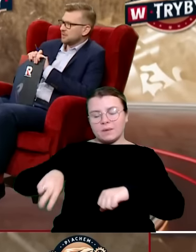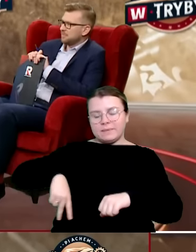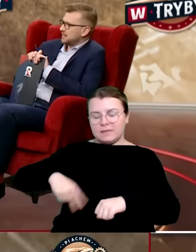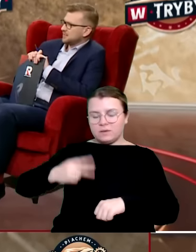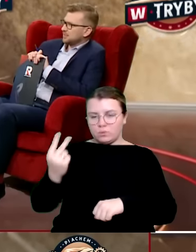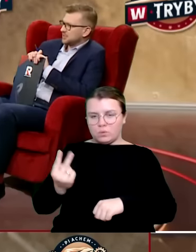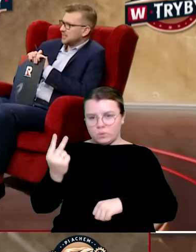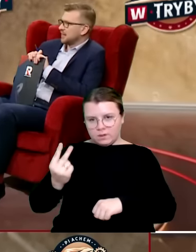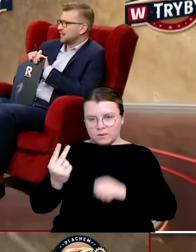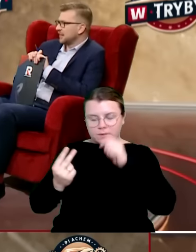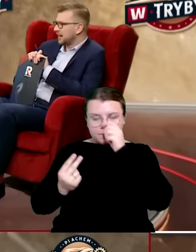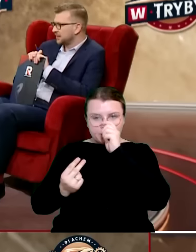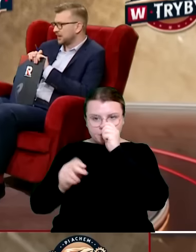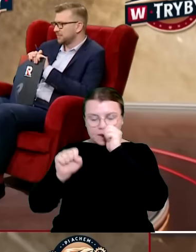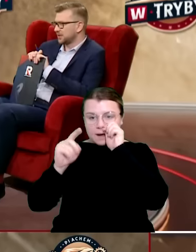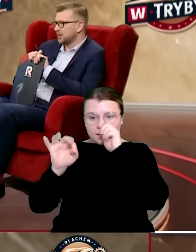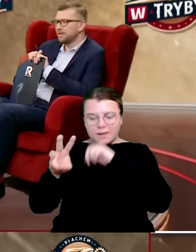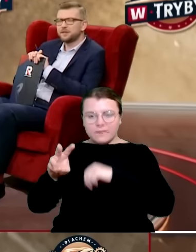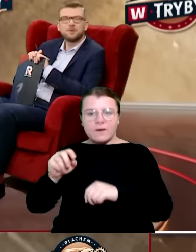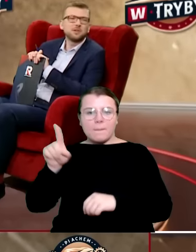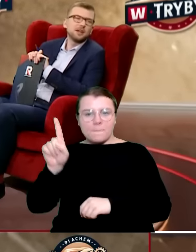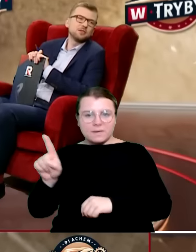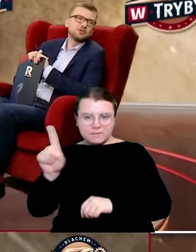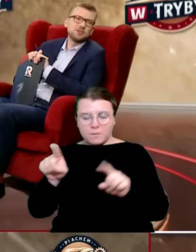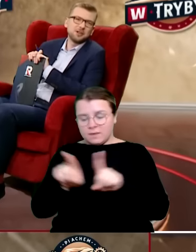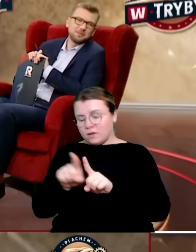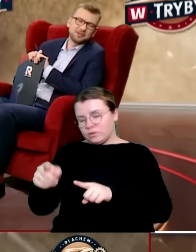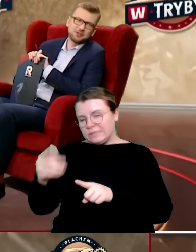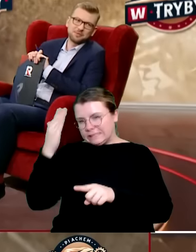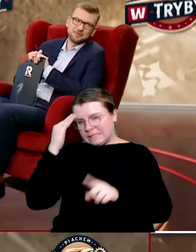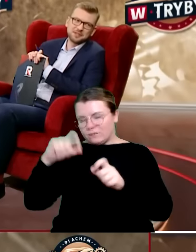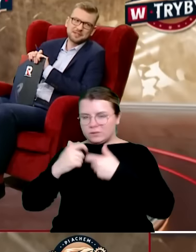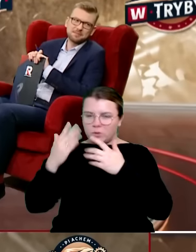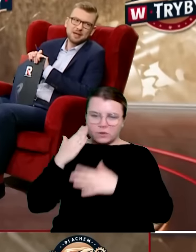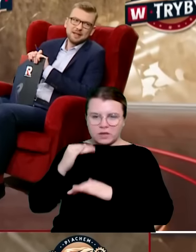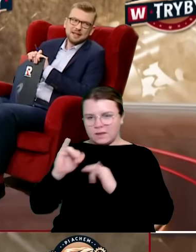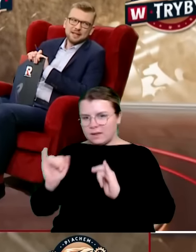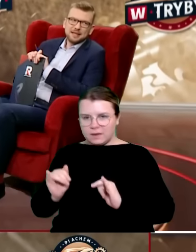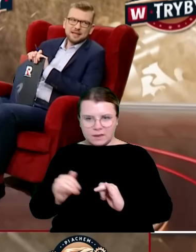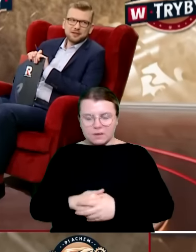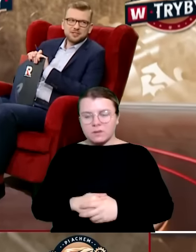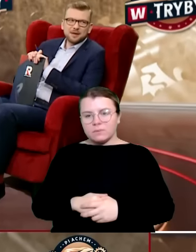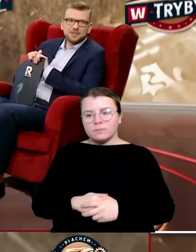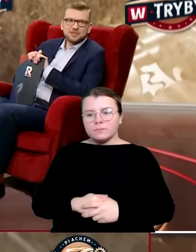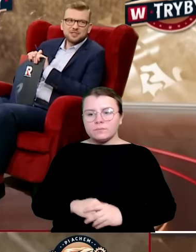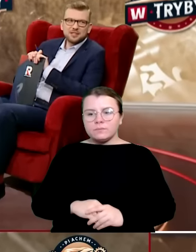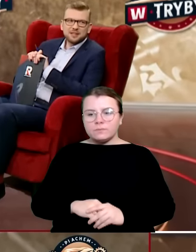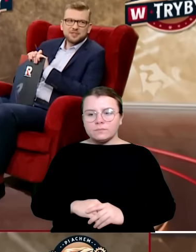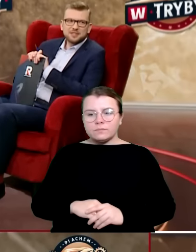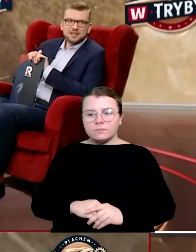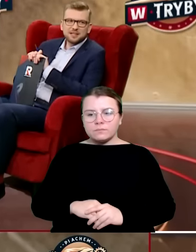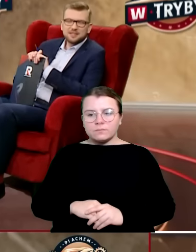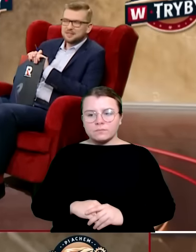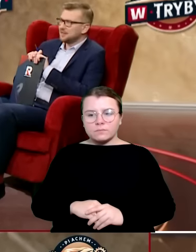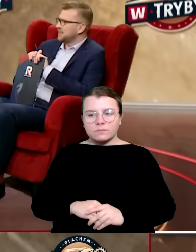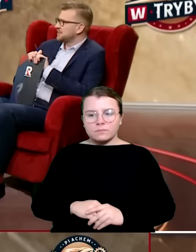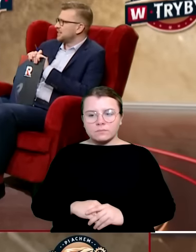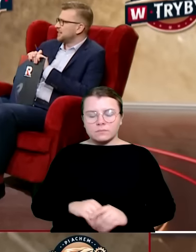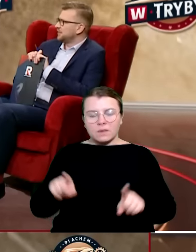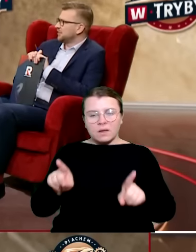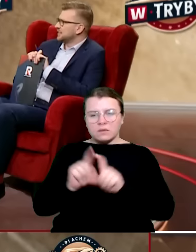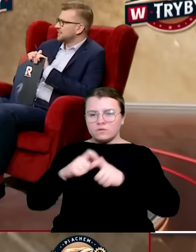państwowych, który się bardzo dobrze zna na aktywach mieszkaniowych, wspominany już dzisiaj Robert Kropiwnicki. I jakoś tam też te wszystkie